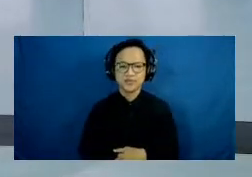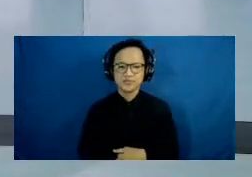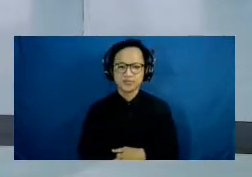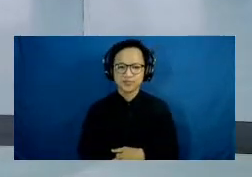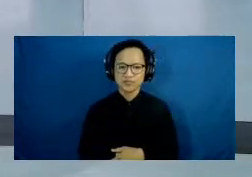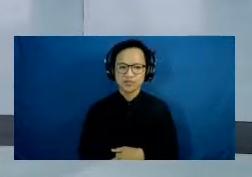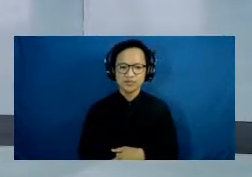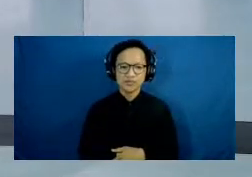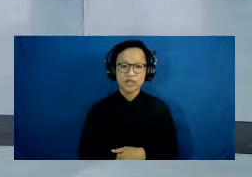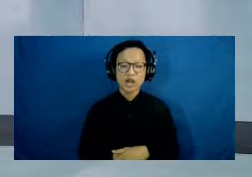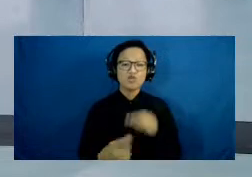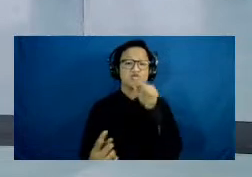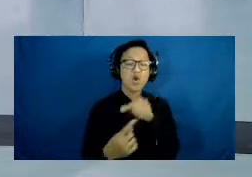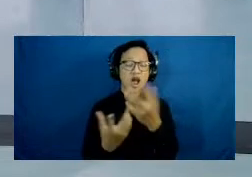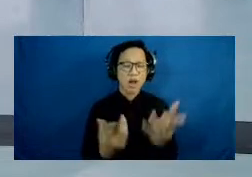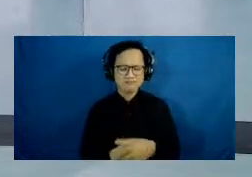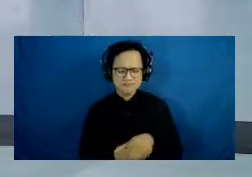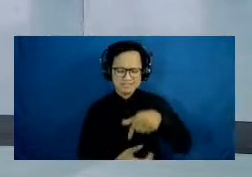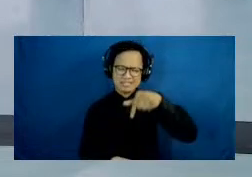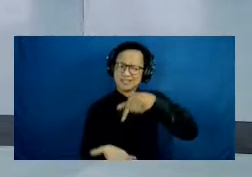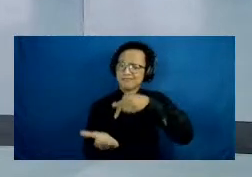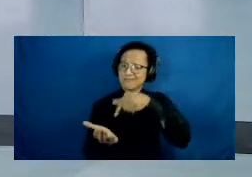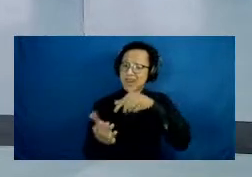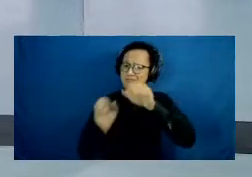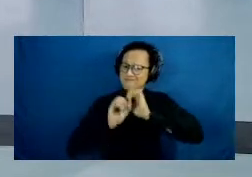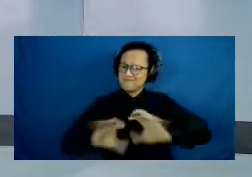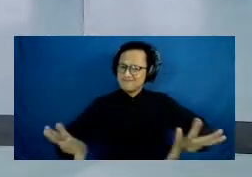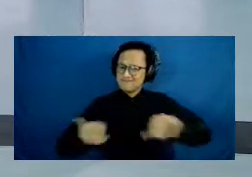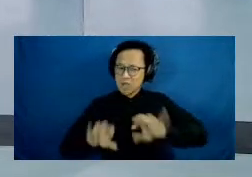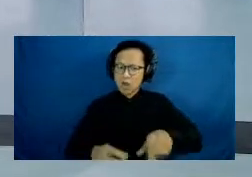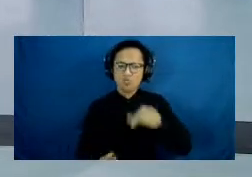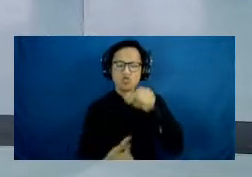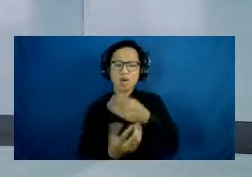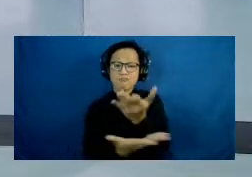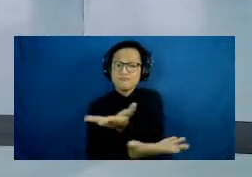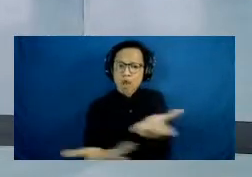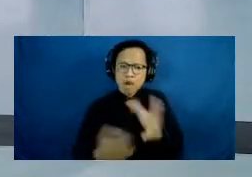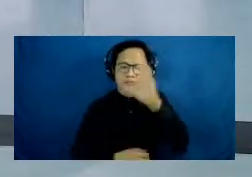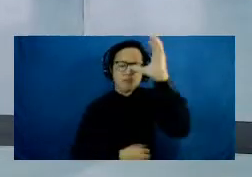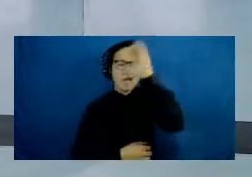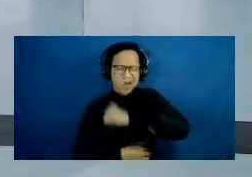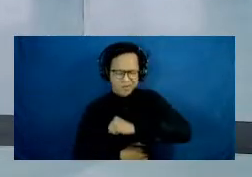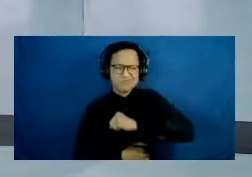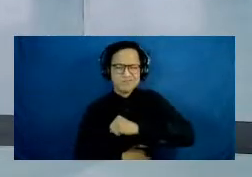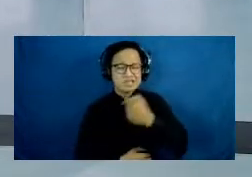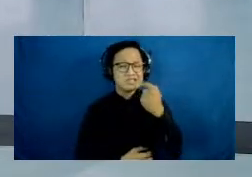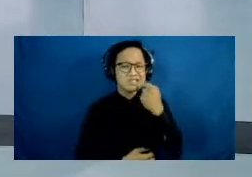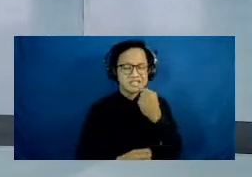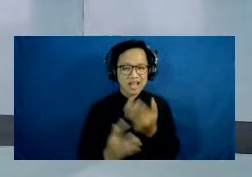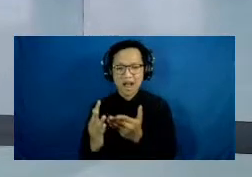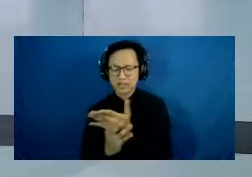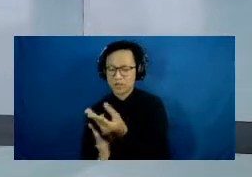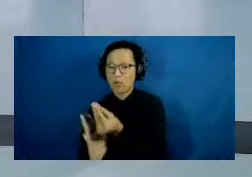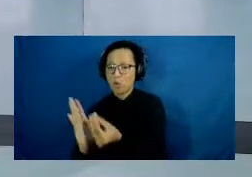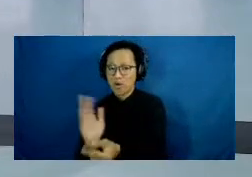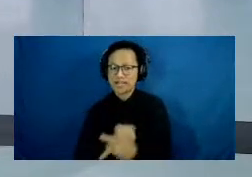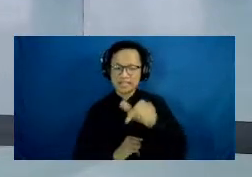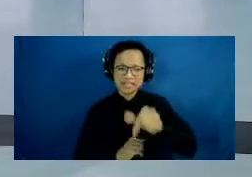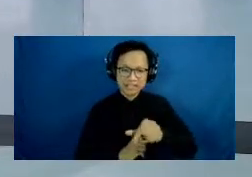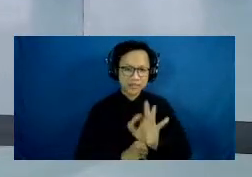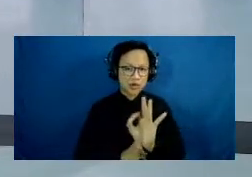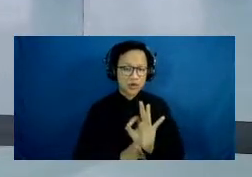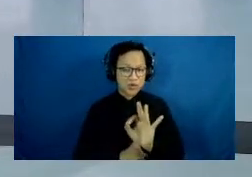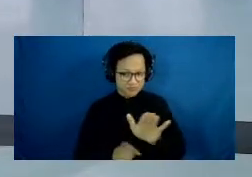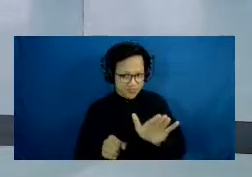informasikan agar masyarakat dan kawan-kawan BBI semua bisa lebih paham terkait dengan akses permodalan ini. Demikian